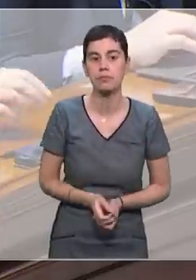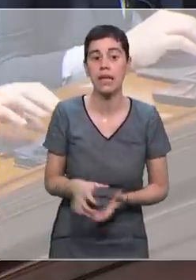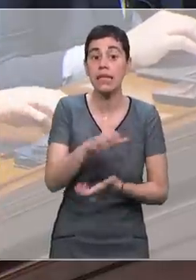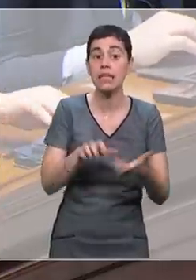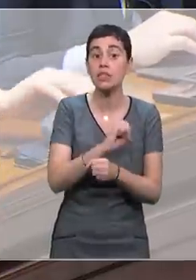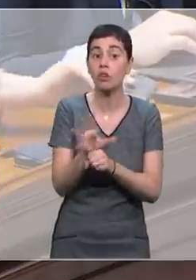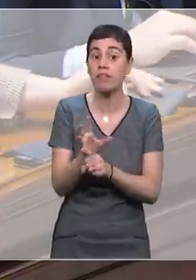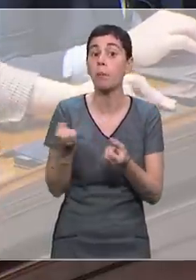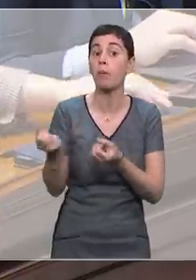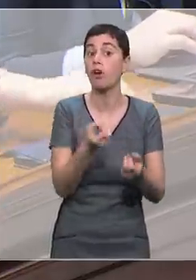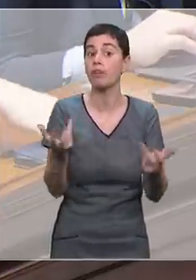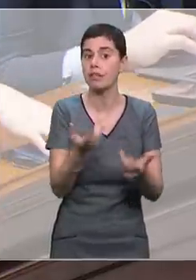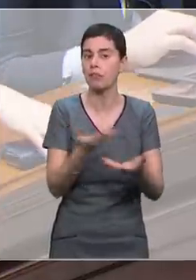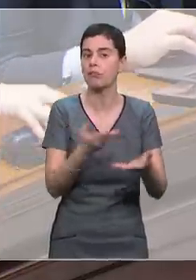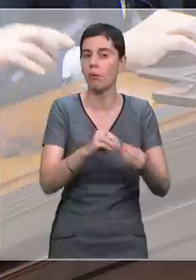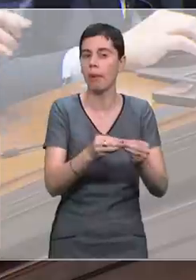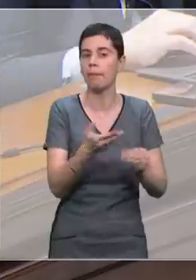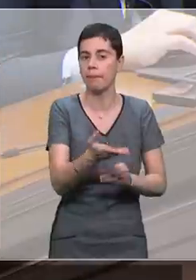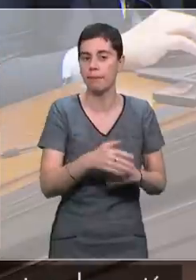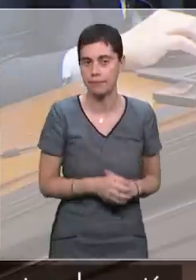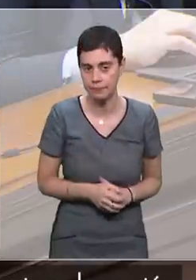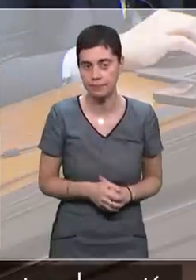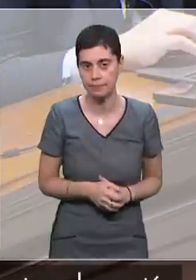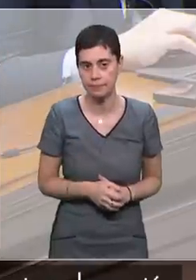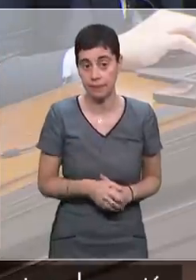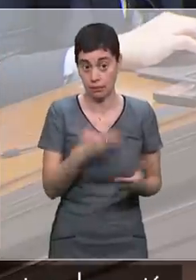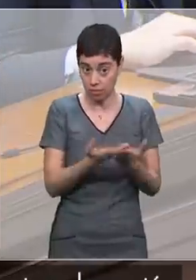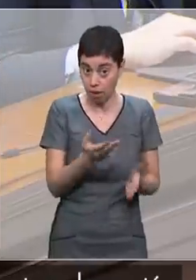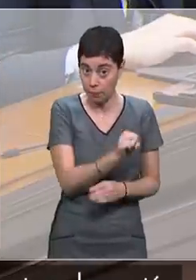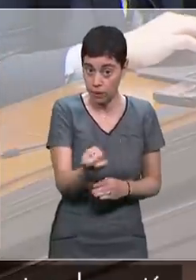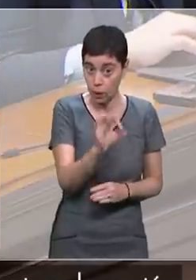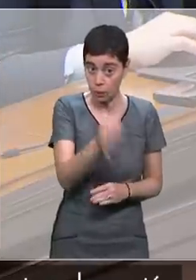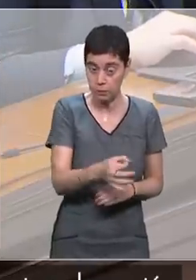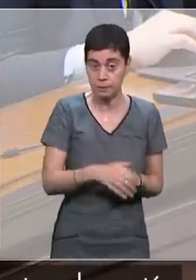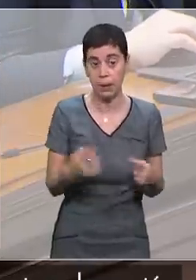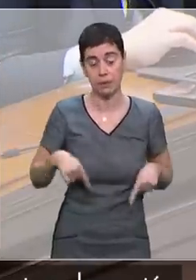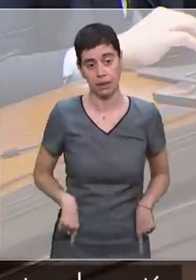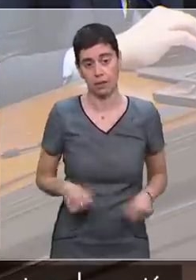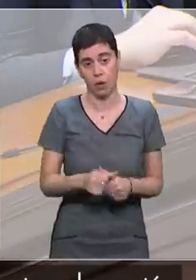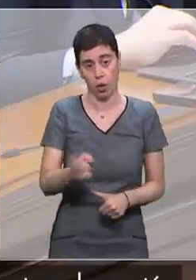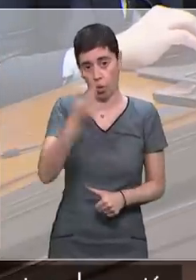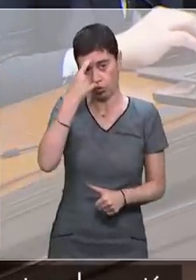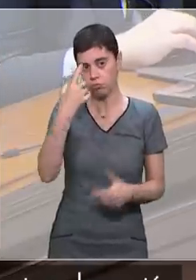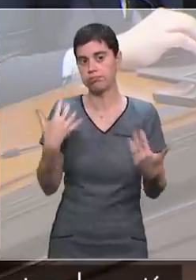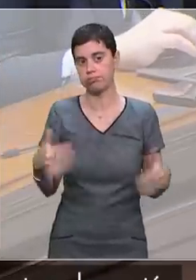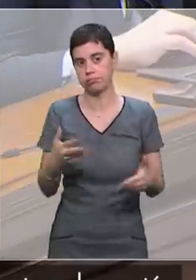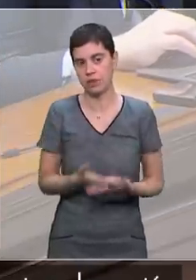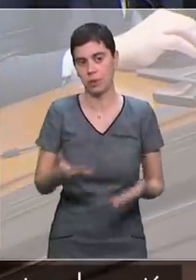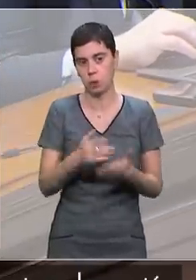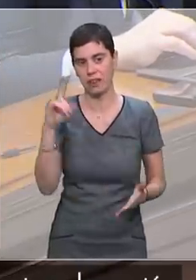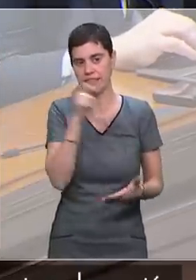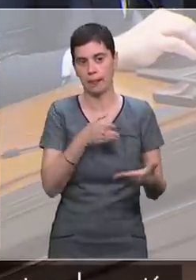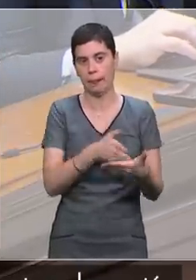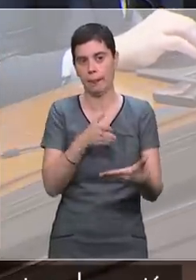ont fortement impacté cette santé mentale, qui est plus que jamais une priorité. Le ministère a pleinement conscience des difficultés que rencontrent